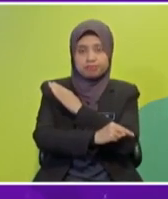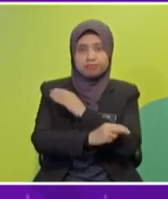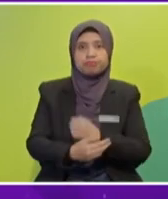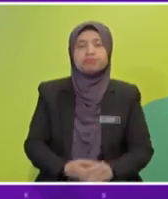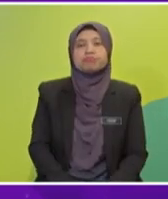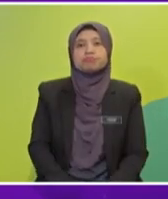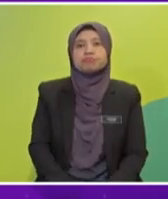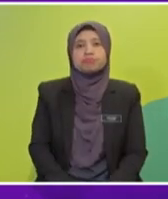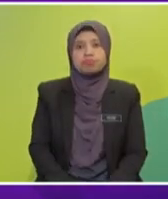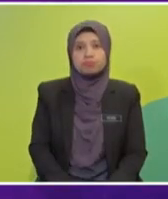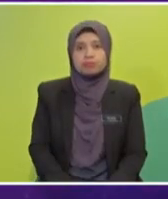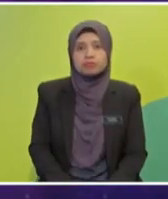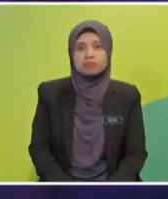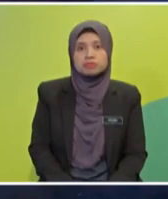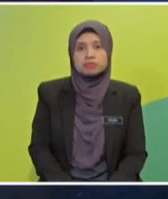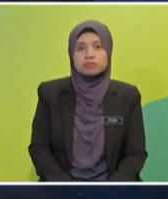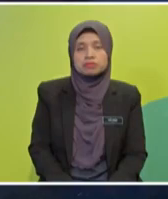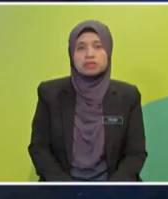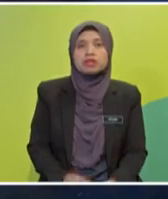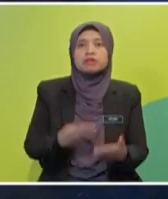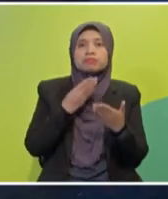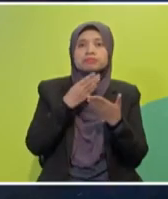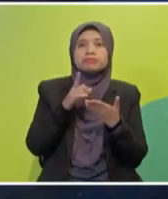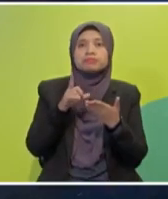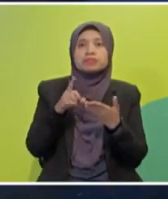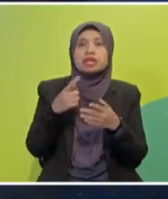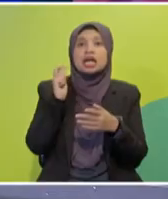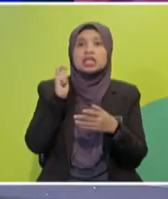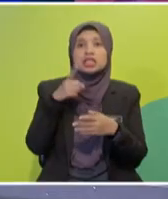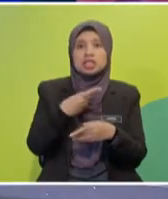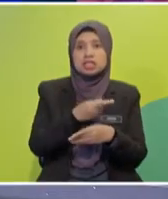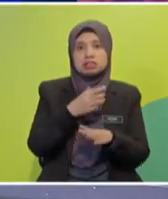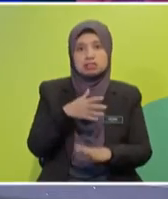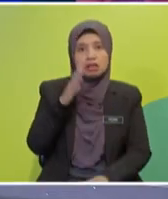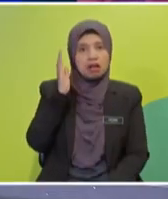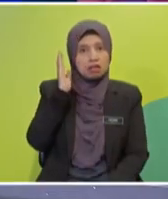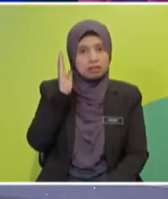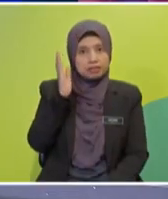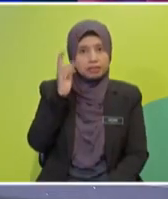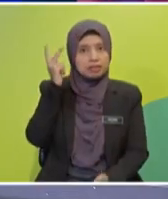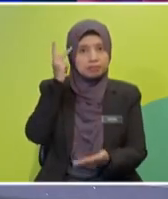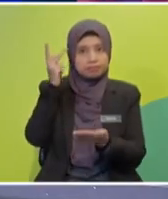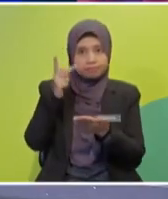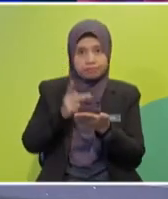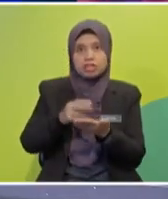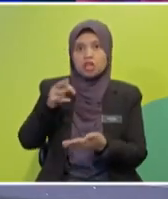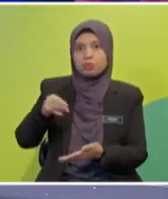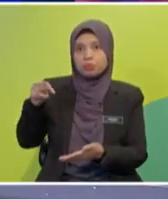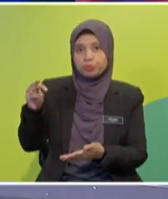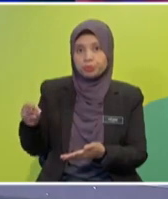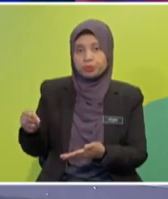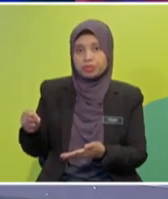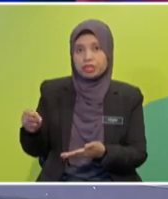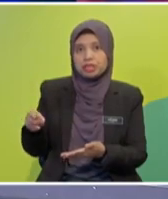Okey, baik. Baiklah. Tadi kita dah mendengarkan orang kata pengenalan diri pada murid-murid kita tadi.